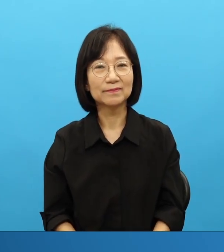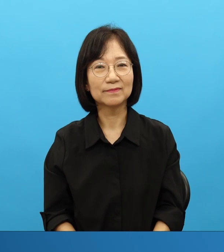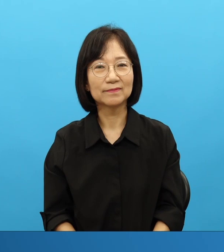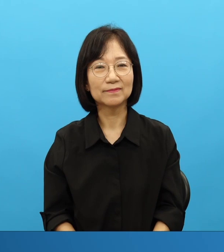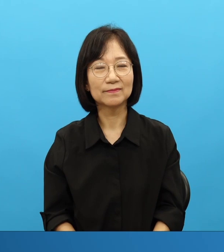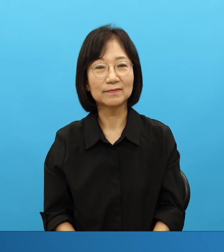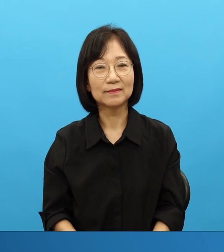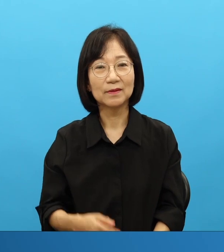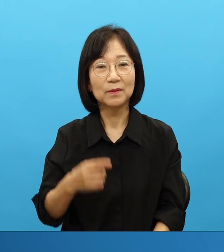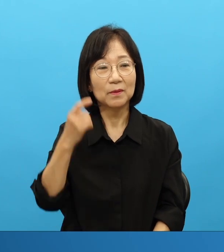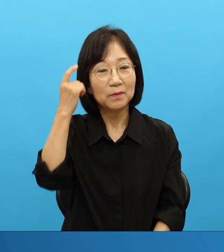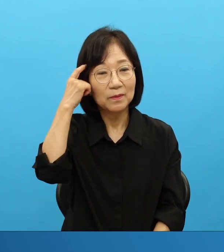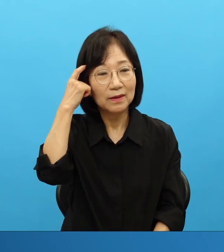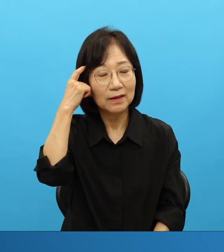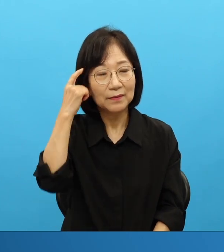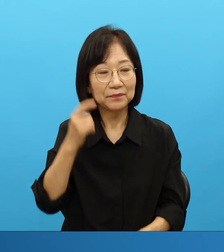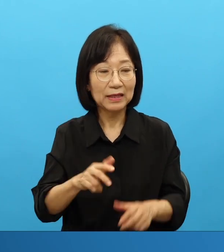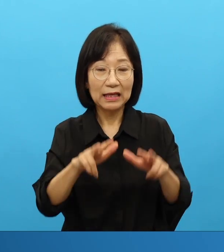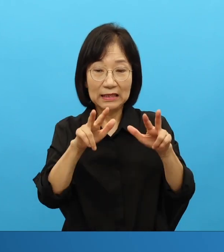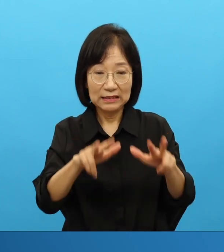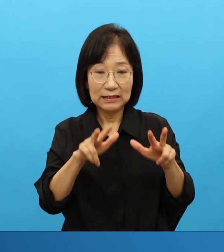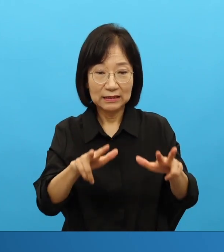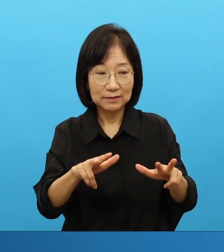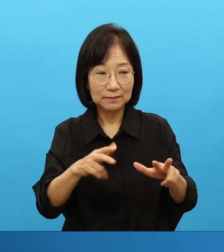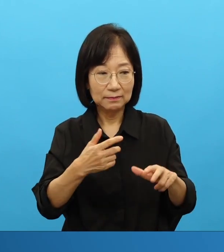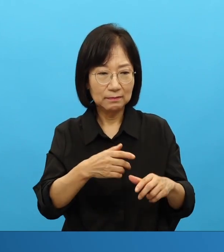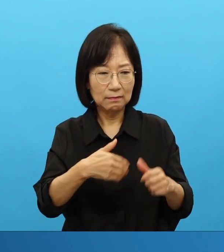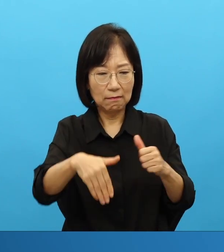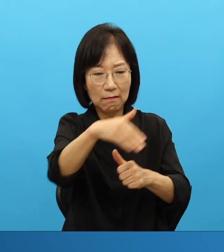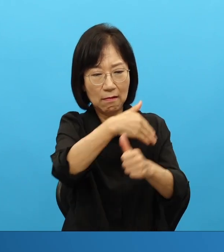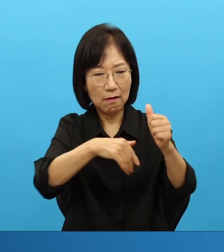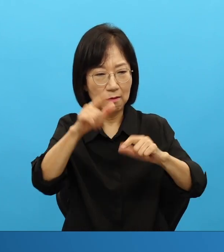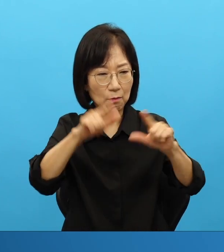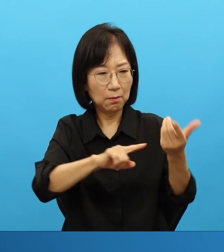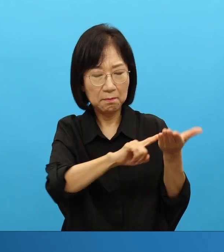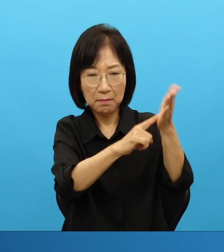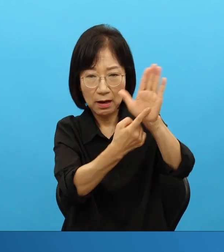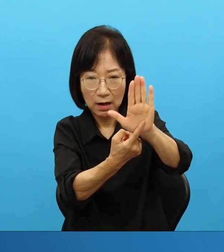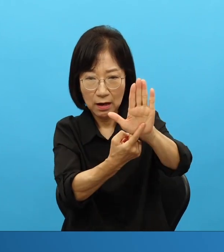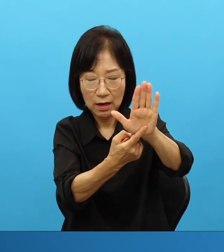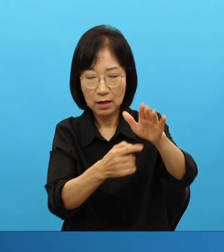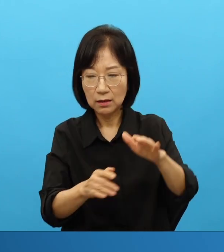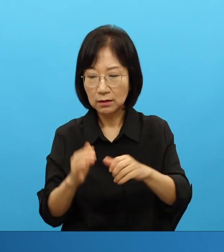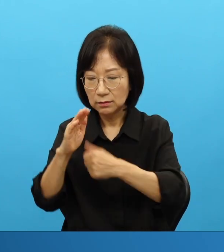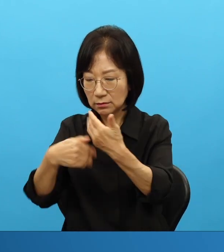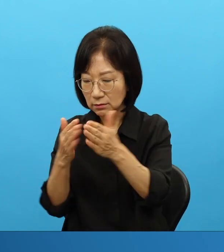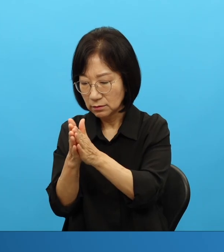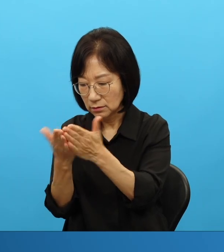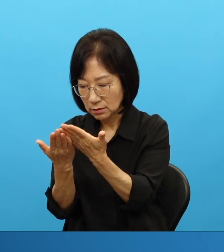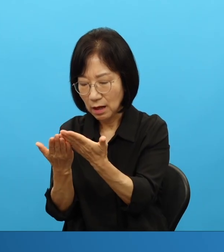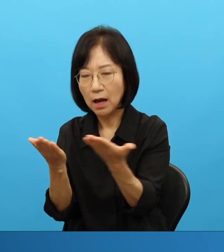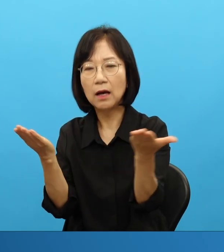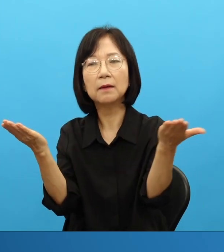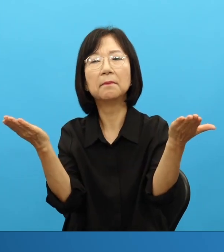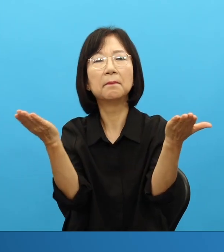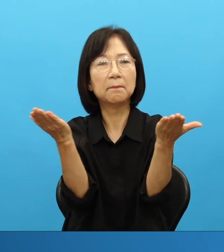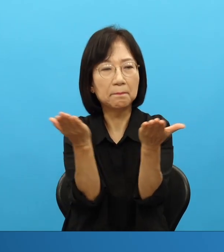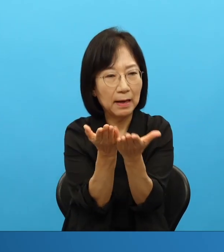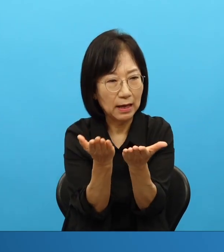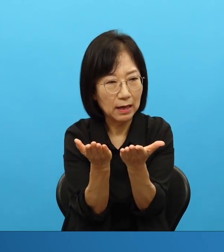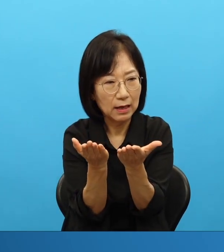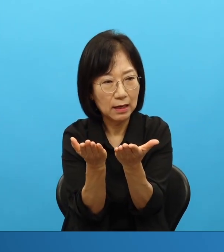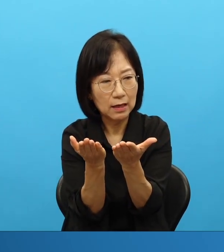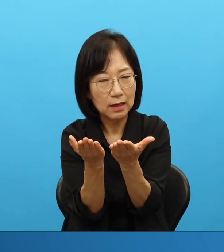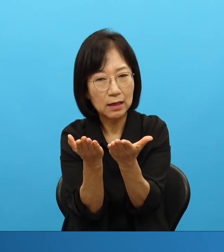그대로를 성경이 기록하고 있기 때문입니다. And why is that? Because we see everything that's unfolding right now has been accurately prophesied and recorded in the Bible